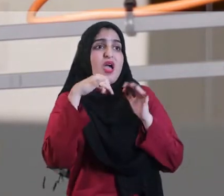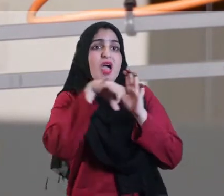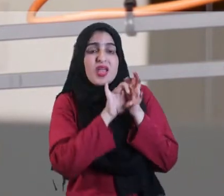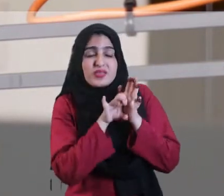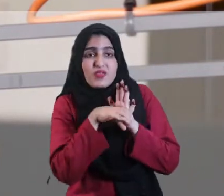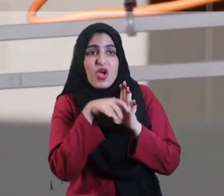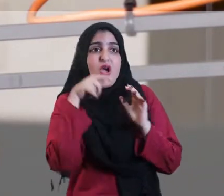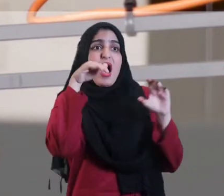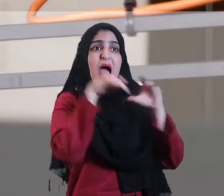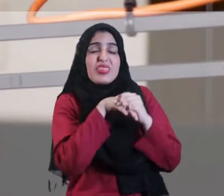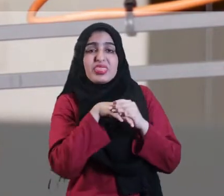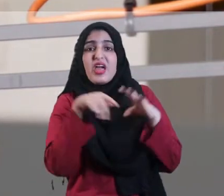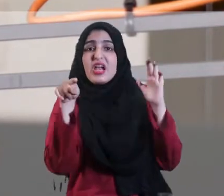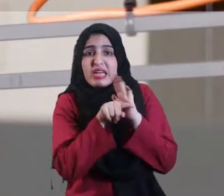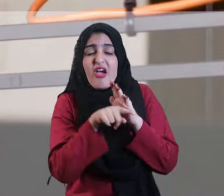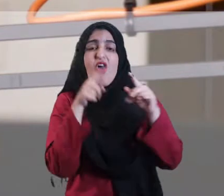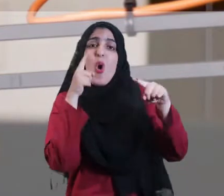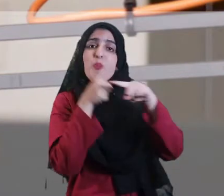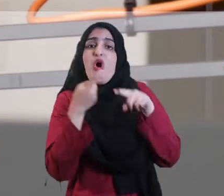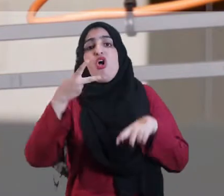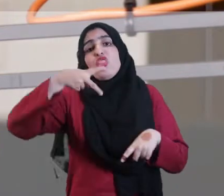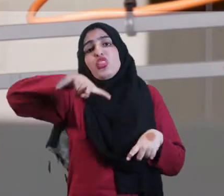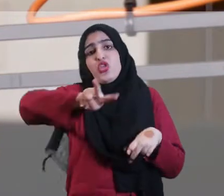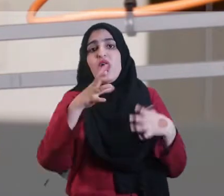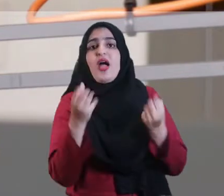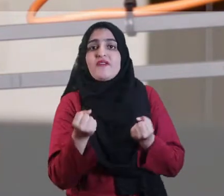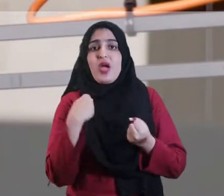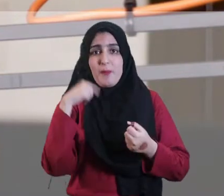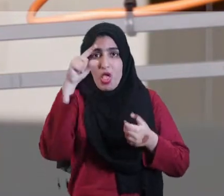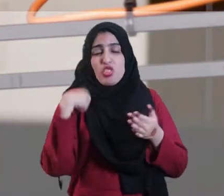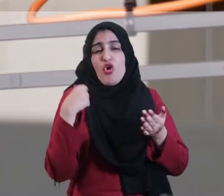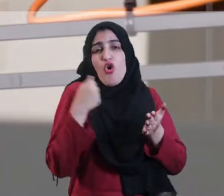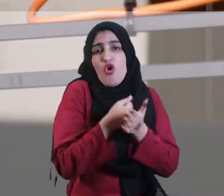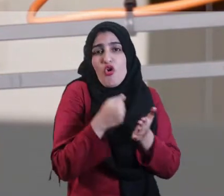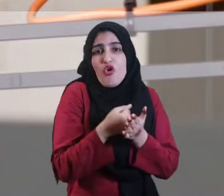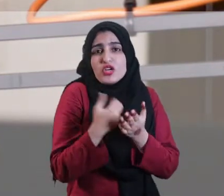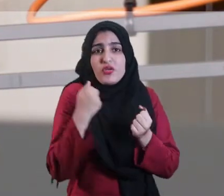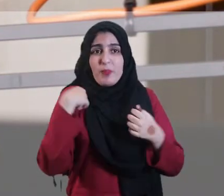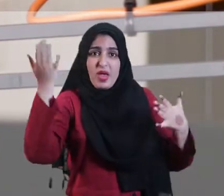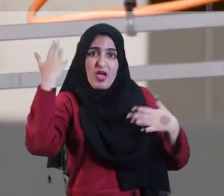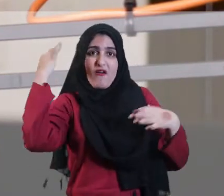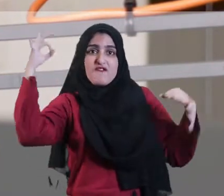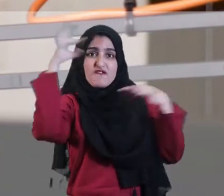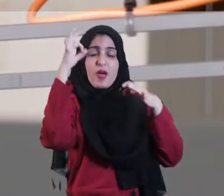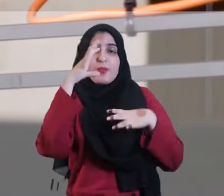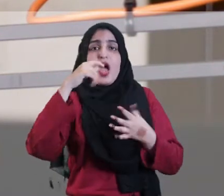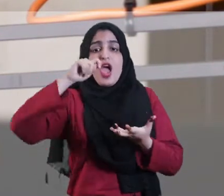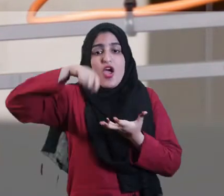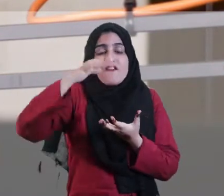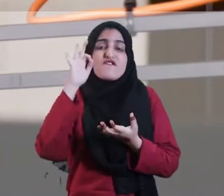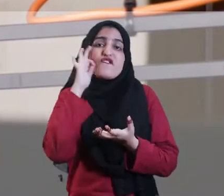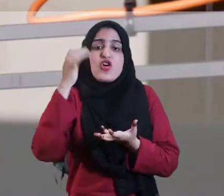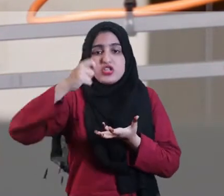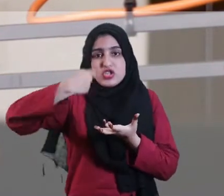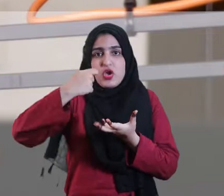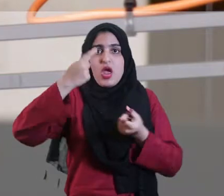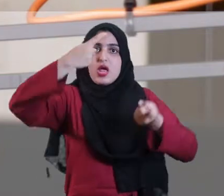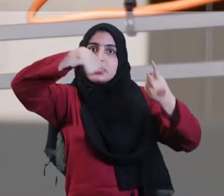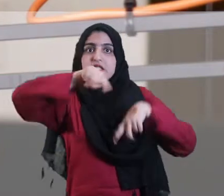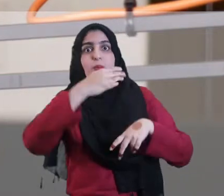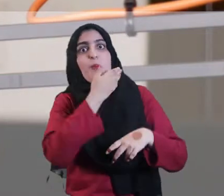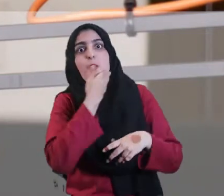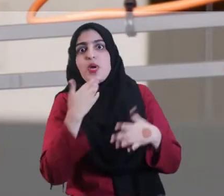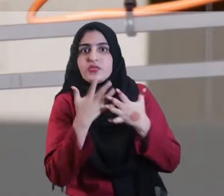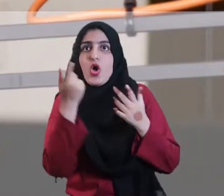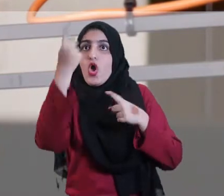स्पीकिंग आफ कंटेंट अवॉइड एक कोशिश हमने भी कि हमने छोटी सी फिल्म बनाई फ्रूट चाट के नाम से छुट को बहुत पसंद